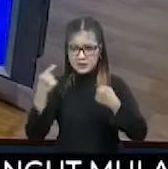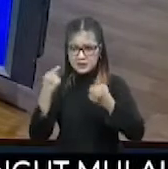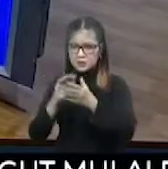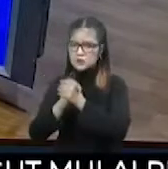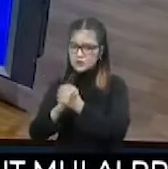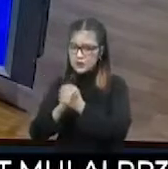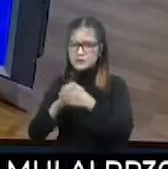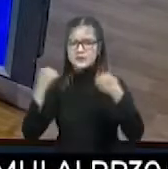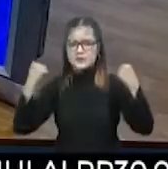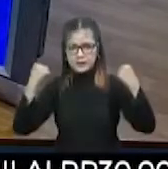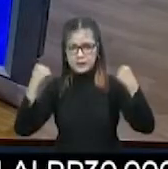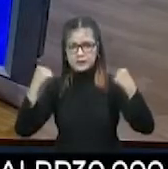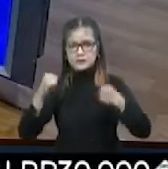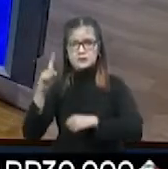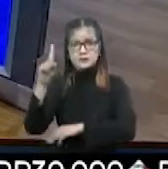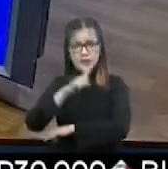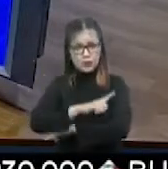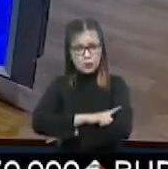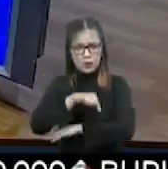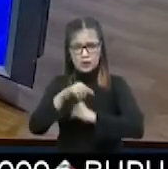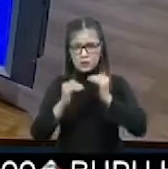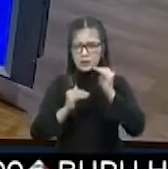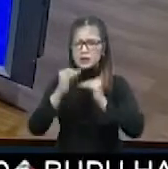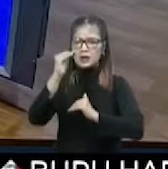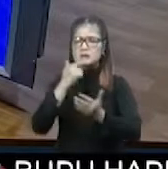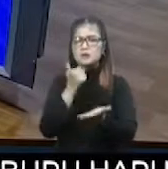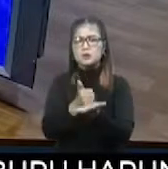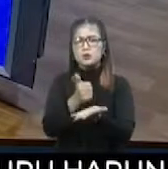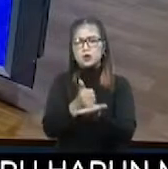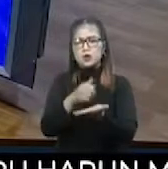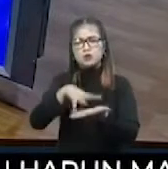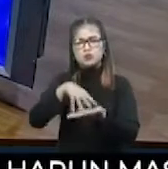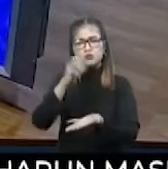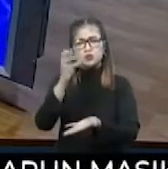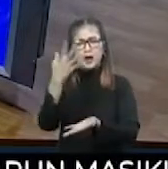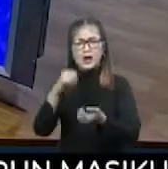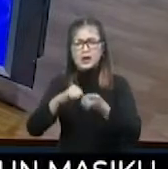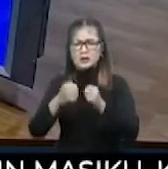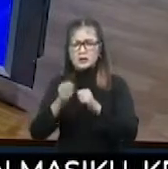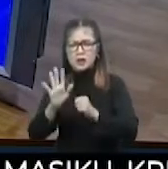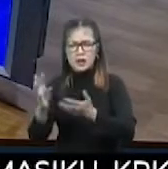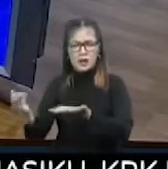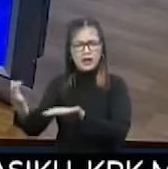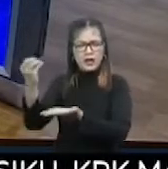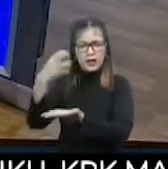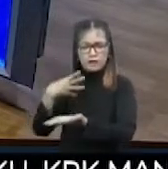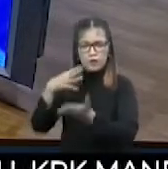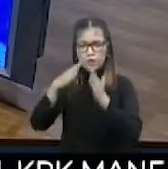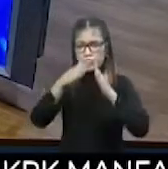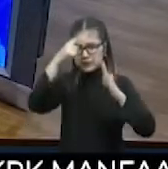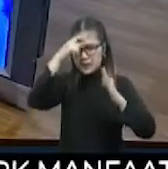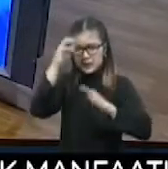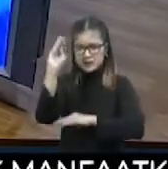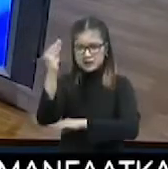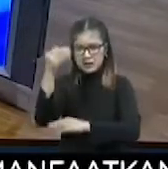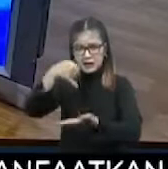melonjak drastis dalam satu hari, padahal ini belum puncak kasus. Sementara laporan dari sejumlah rumah sakit di DKI Jakarta, kita lihat bahwa tingkat keterisian rumah